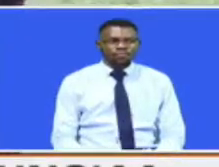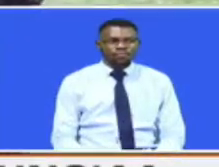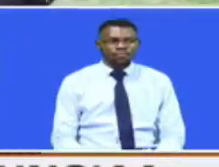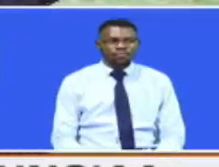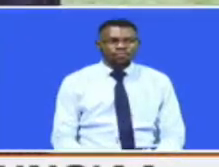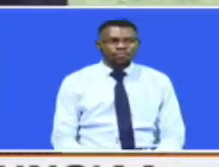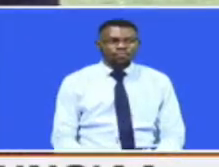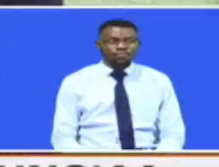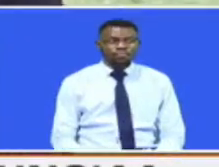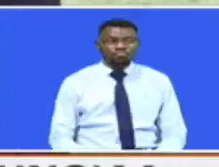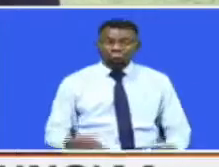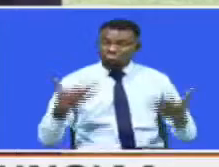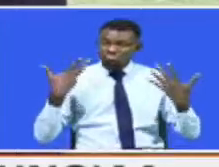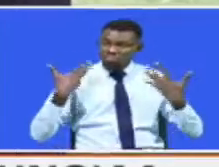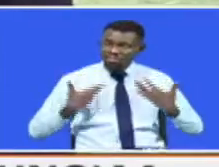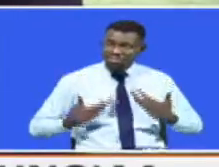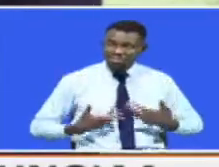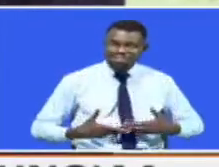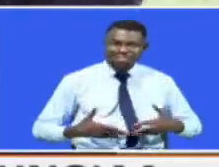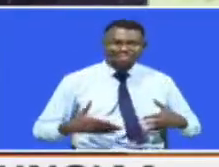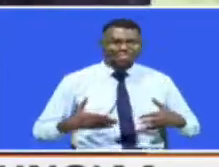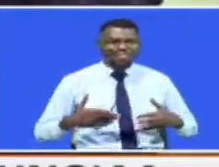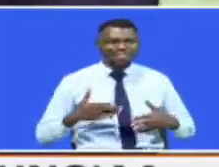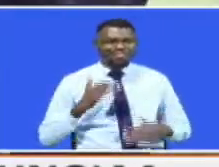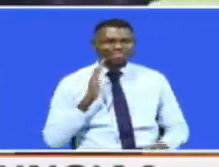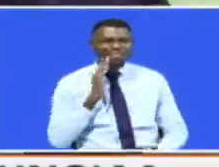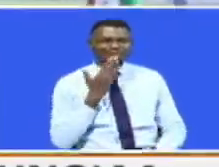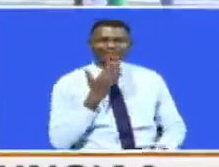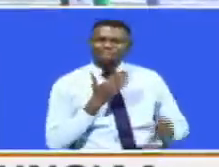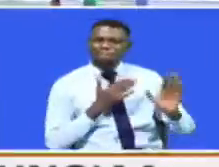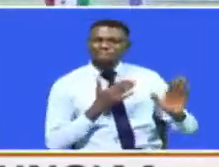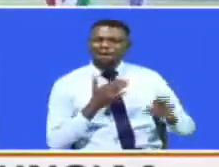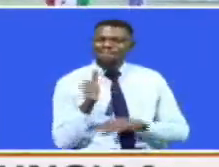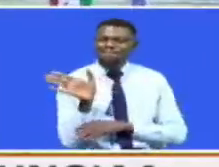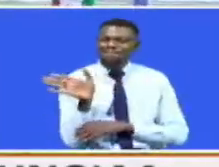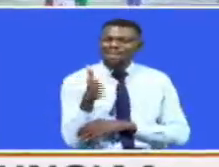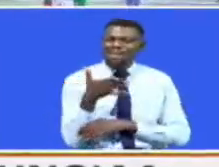Mitindo na mavazi mithili ya rangi ya bendera ya Somaliland